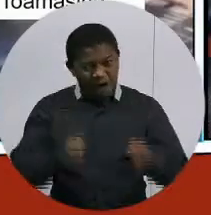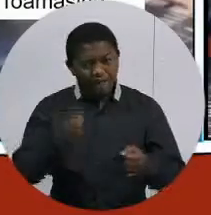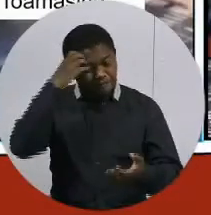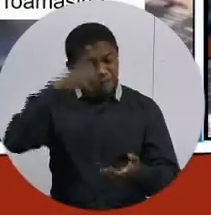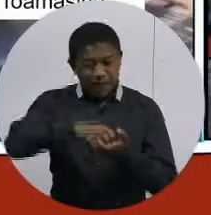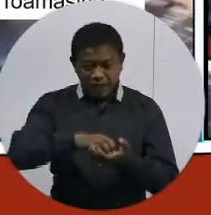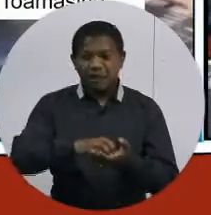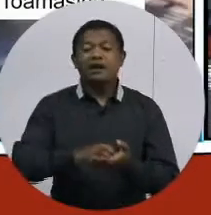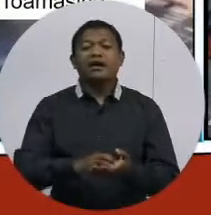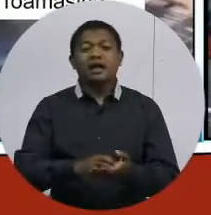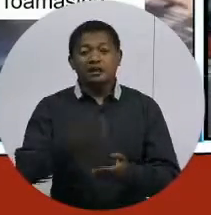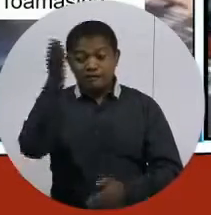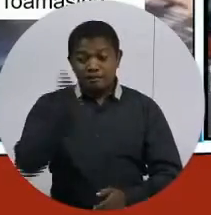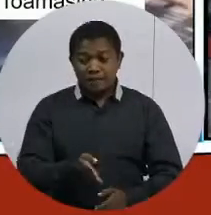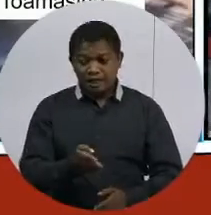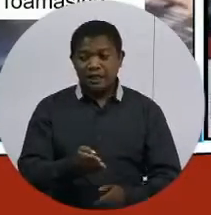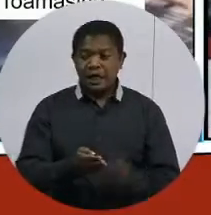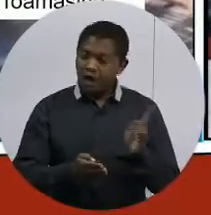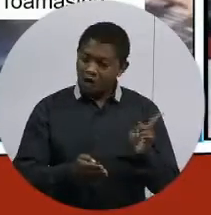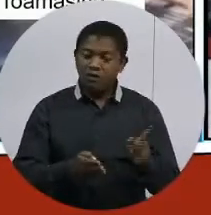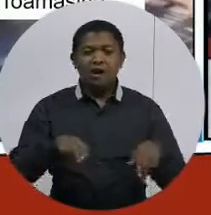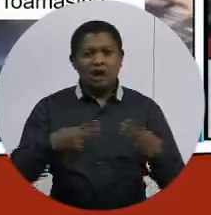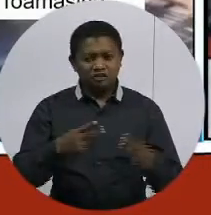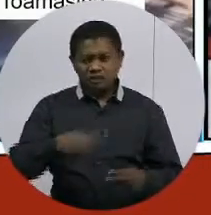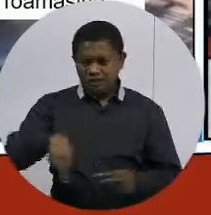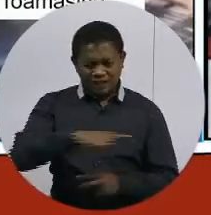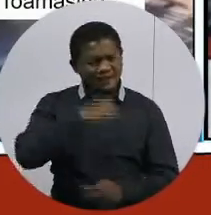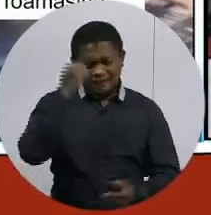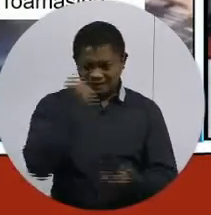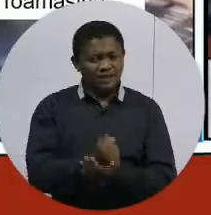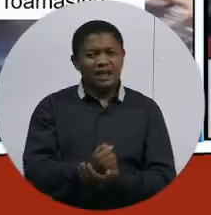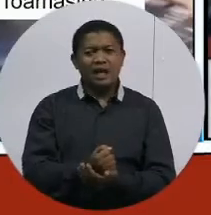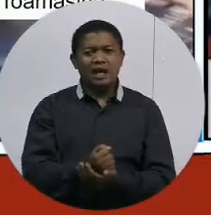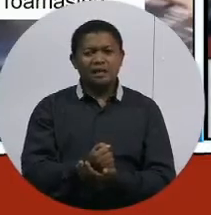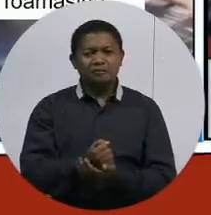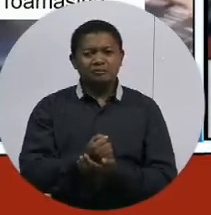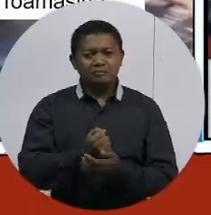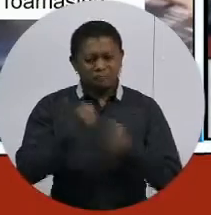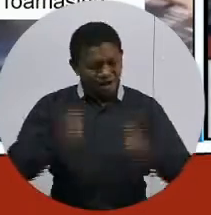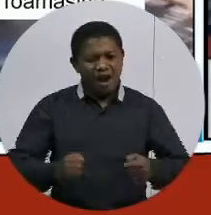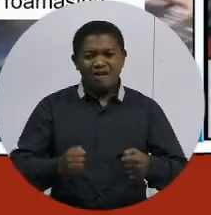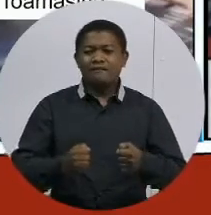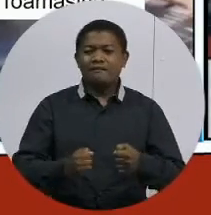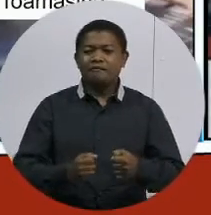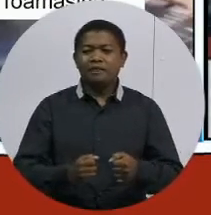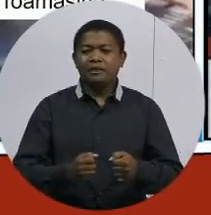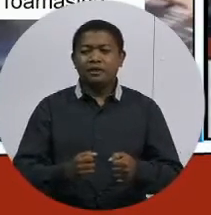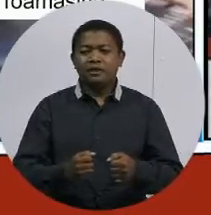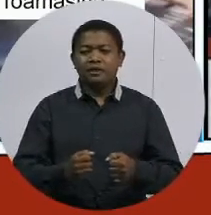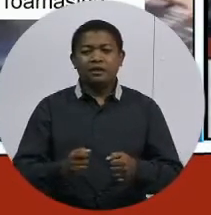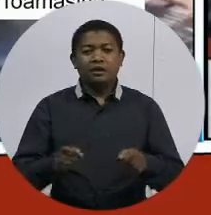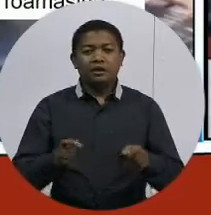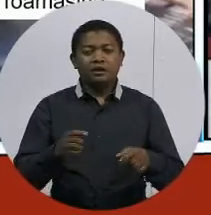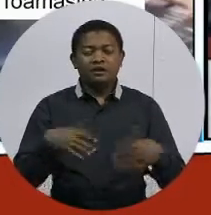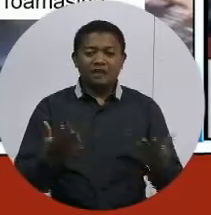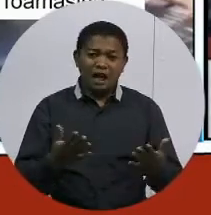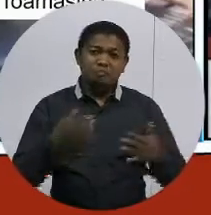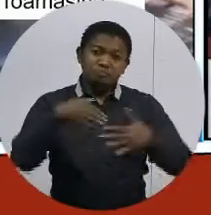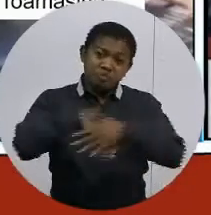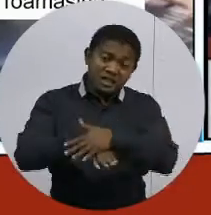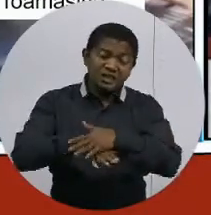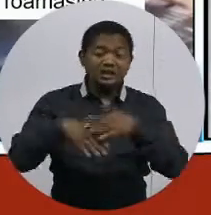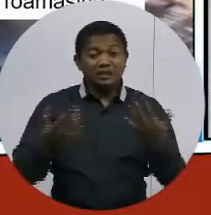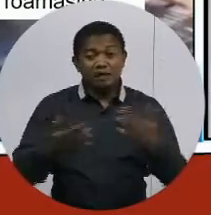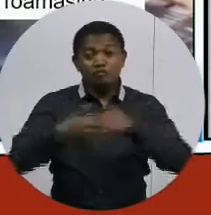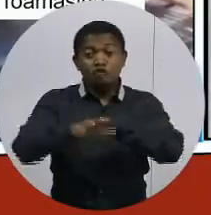fepetra eto satria dia tena entitra dia entitra ny fisavana na ny miditra na ny voaka ny Toamasina. Ary raha